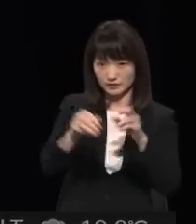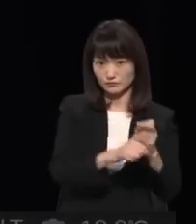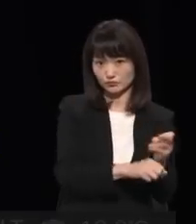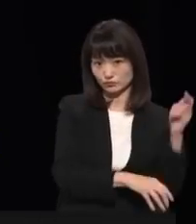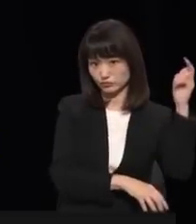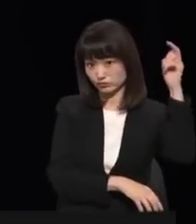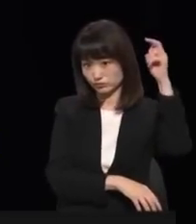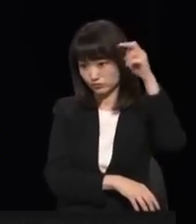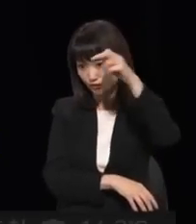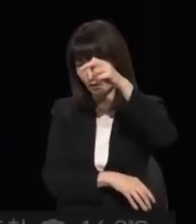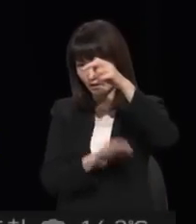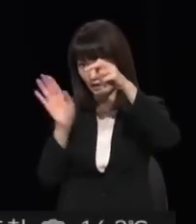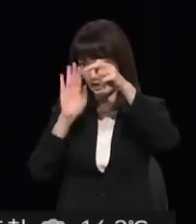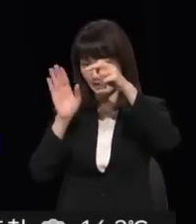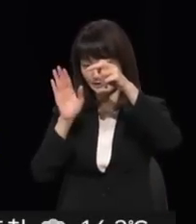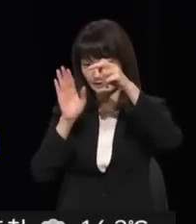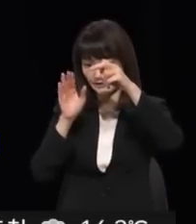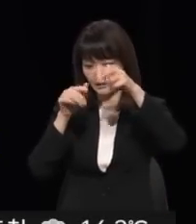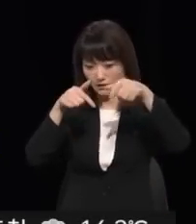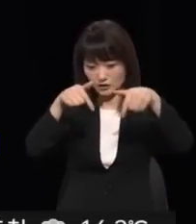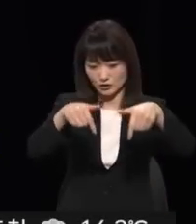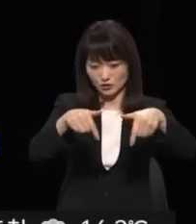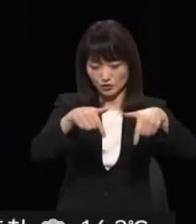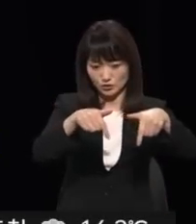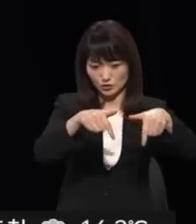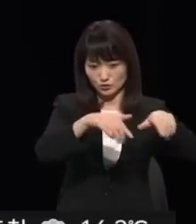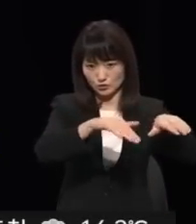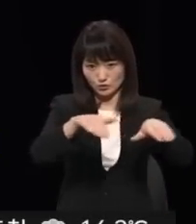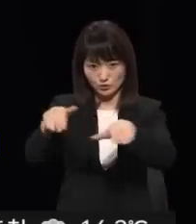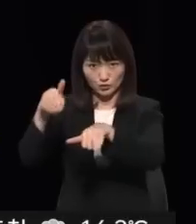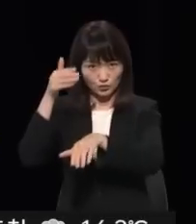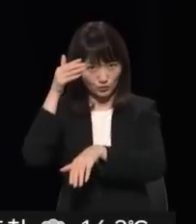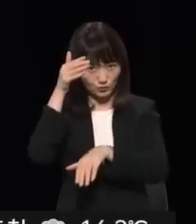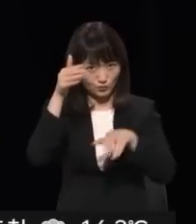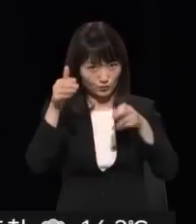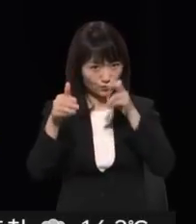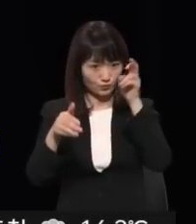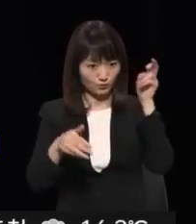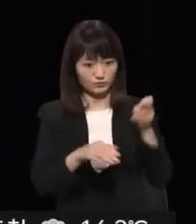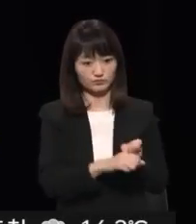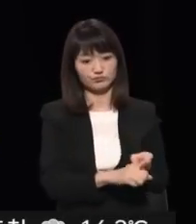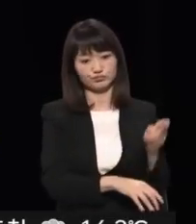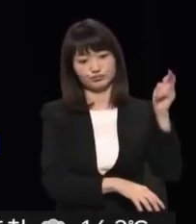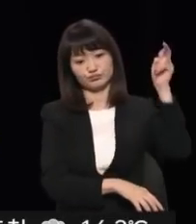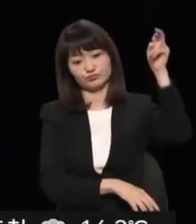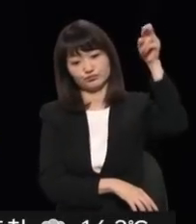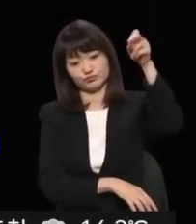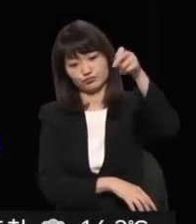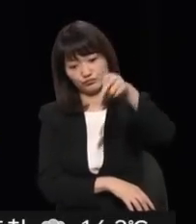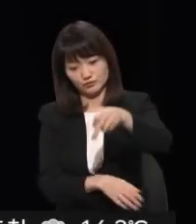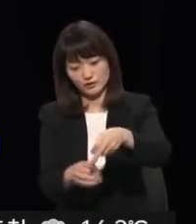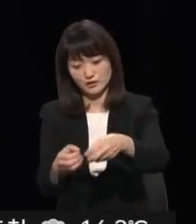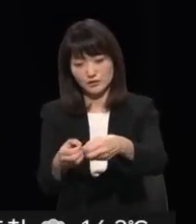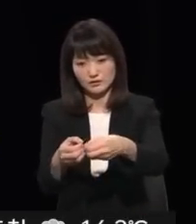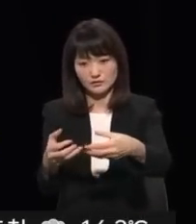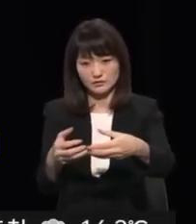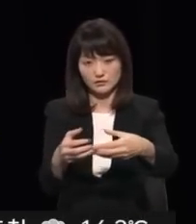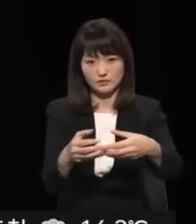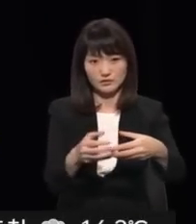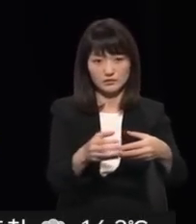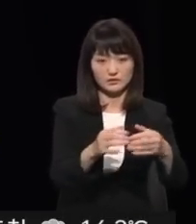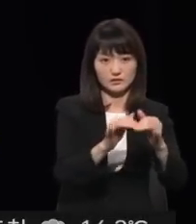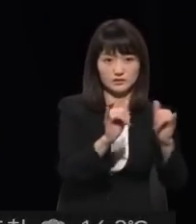땅 쪽으로 가서 민가랑 700m 떨어진 곳에 떨어졌습니다. 민가의 거리가 불과 700m,